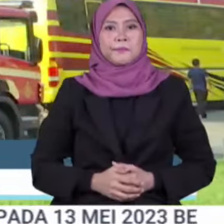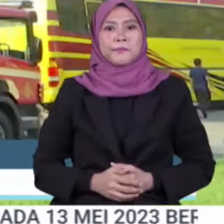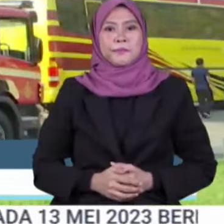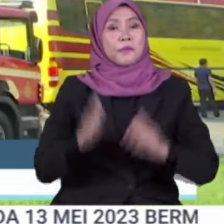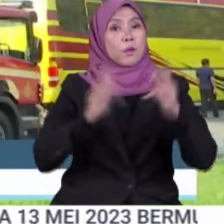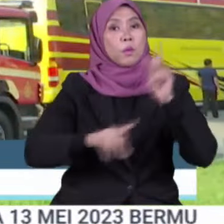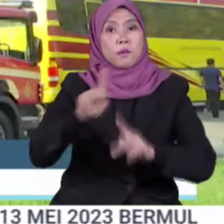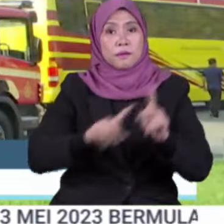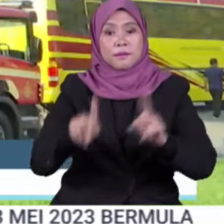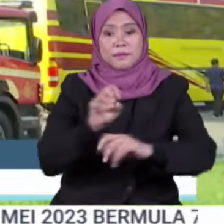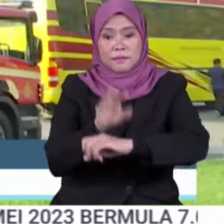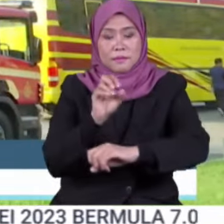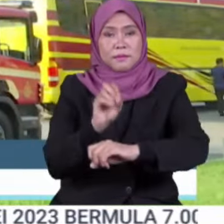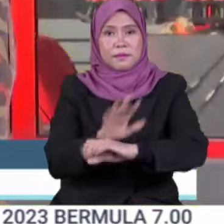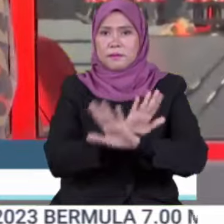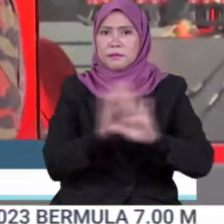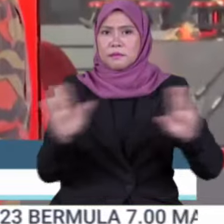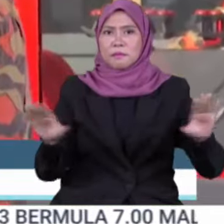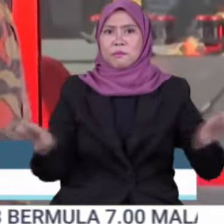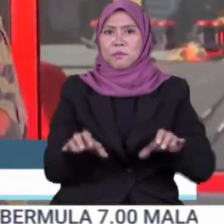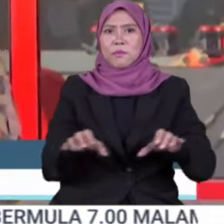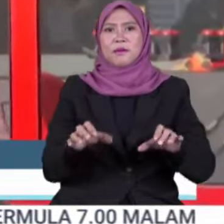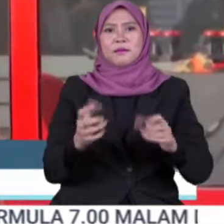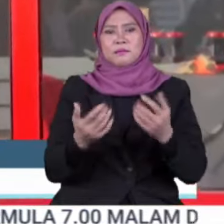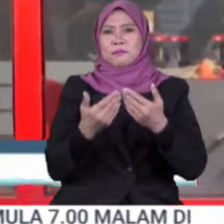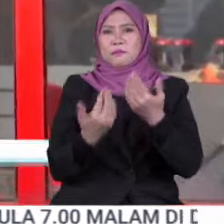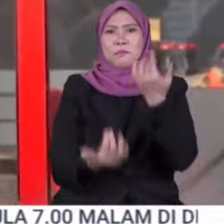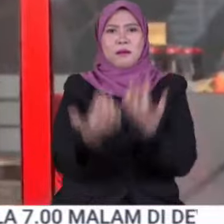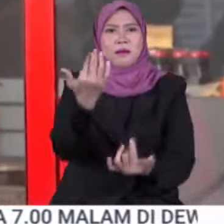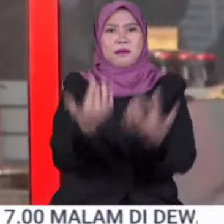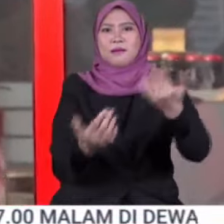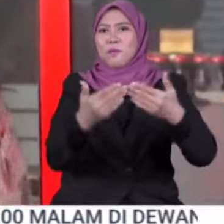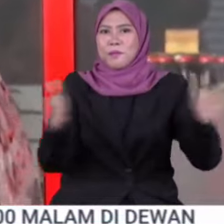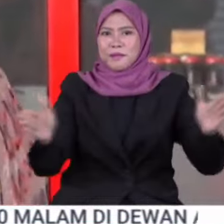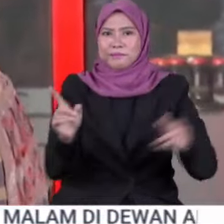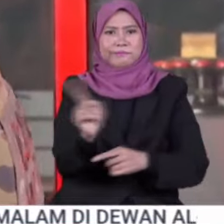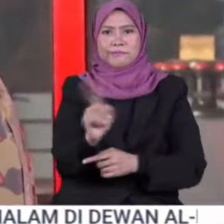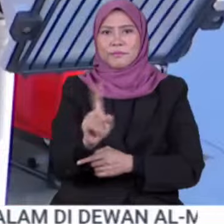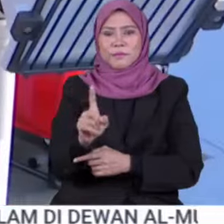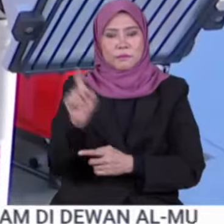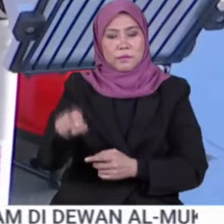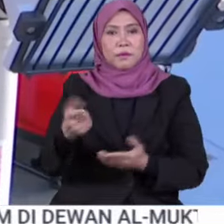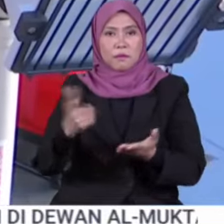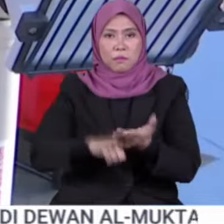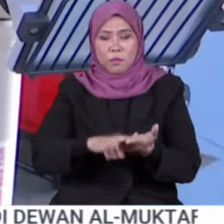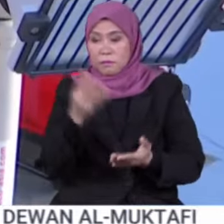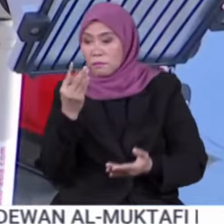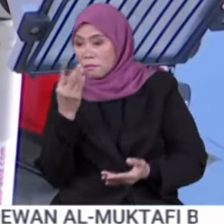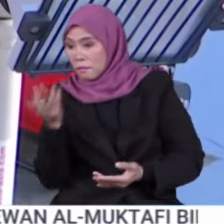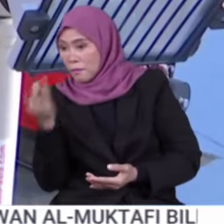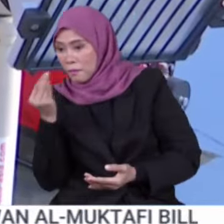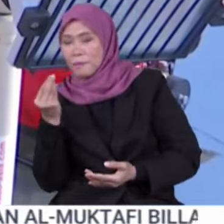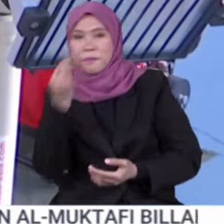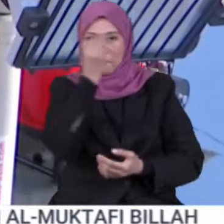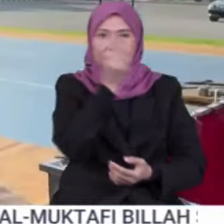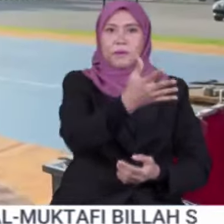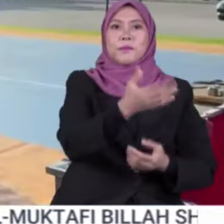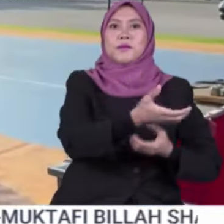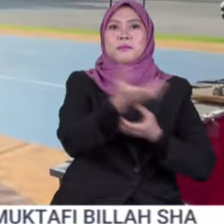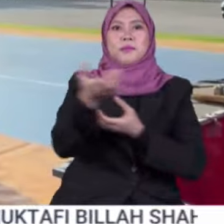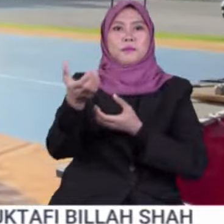Orang ramai dinasihatkan agar tidak melakukan sebarang pembakaran terbuka selain melaporkan aktiviti tersebut kepada Jabatan